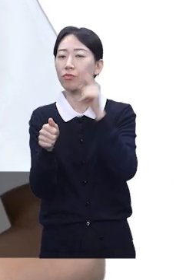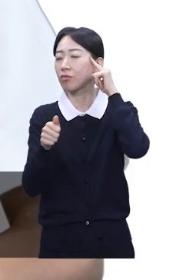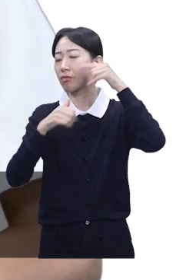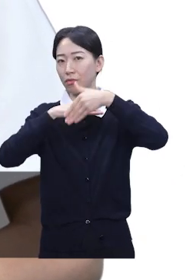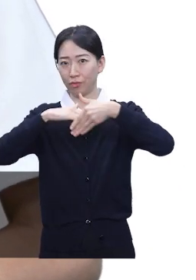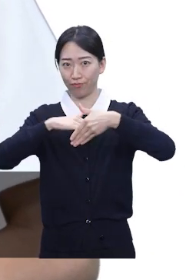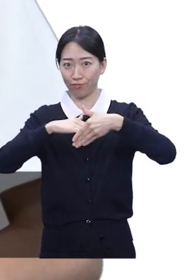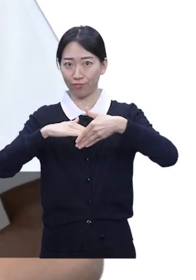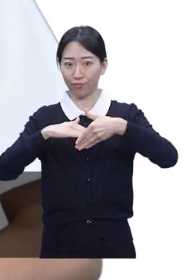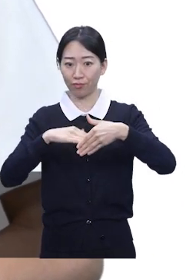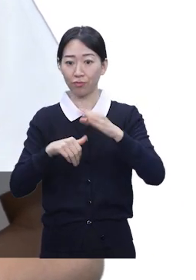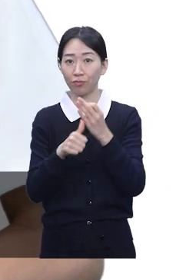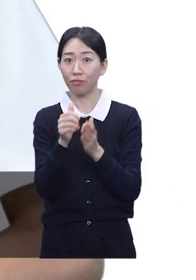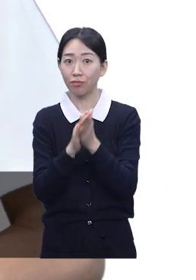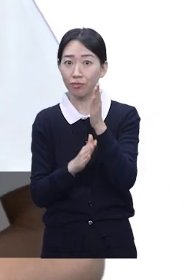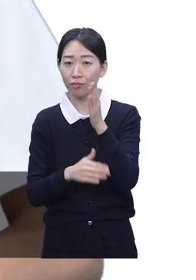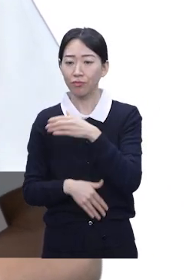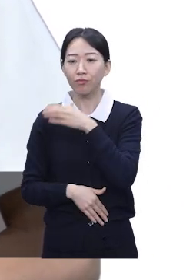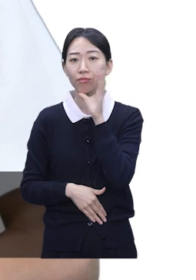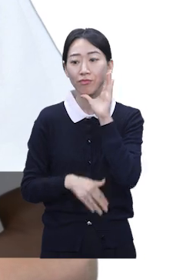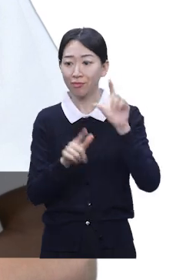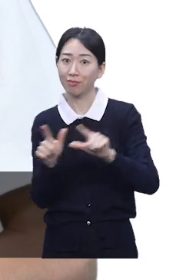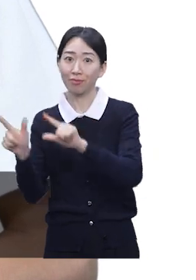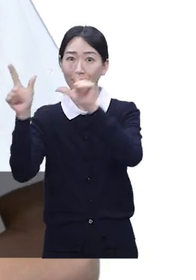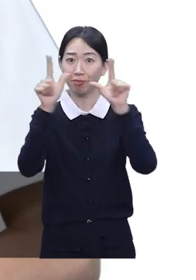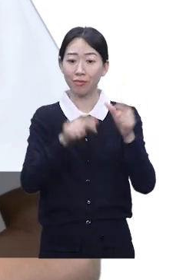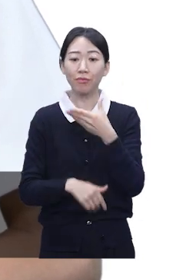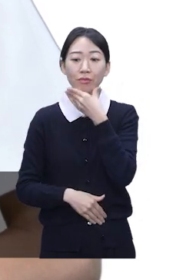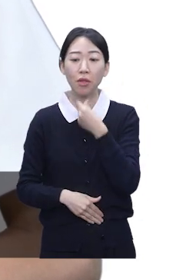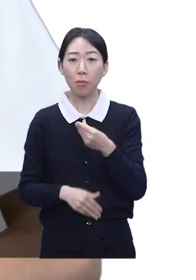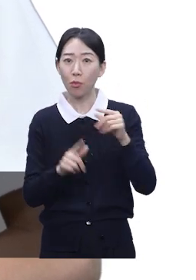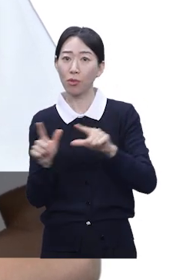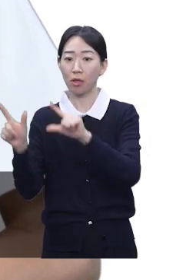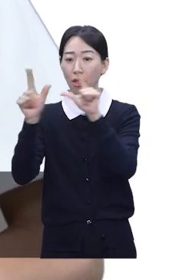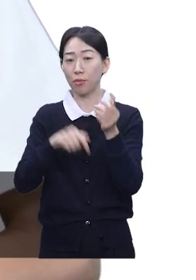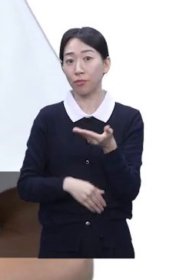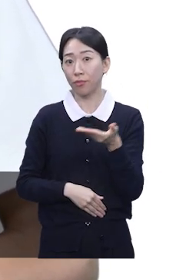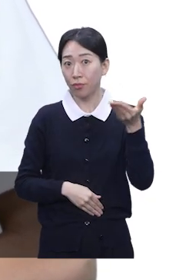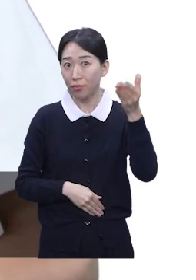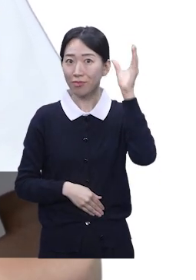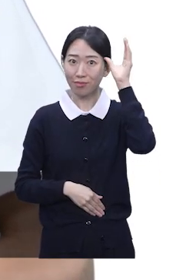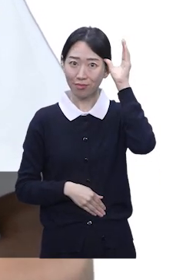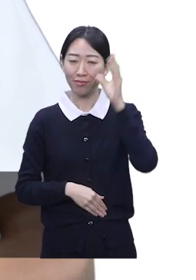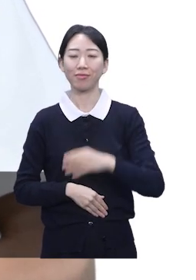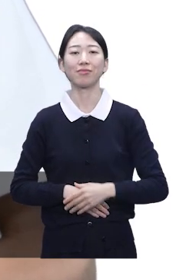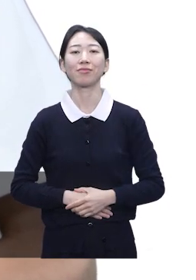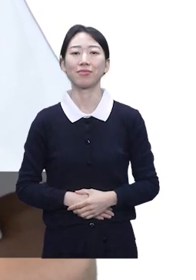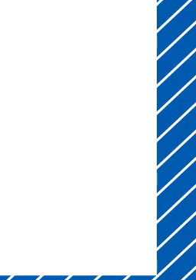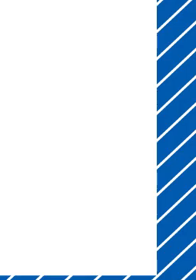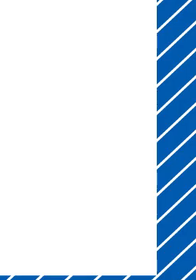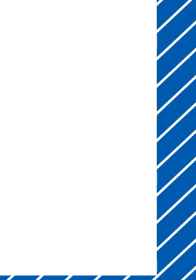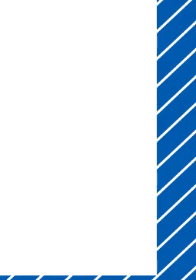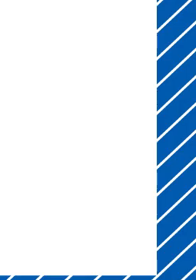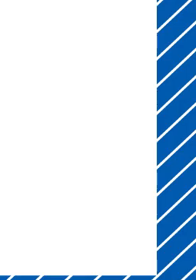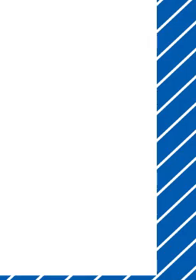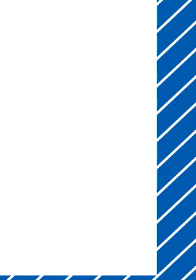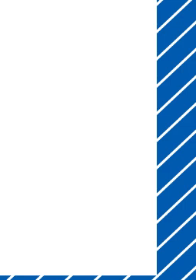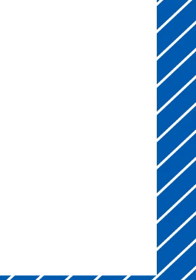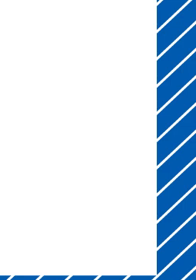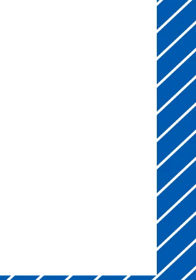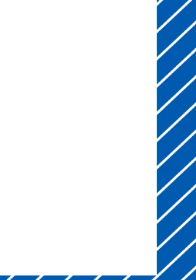계획인데요. 안양시에서 어르신들의 행복지수가 수직 상승하기를 기대해보겠습니다.